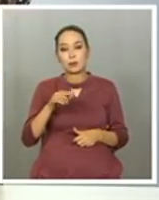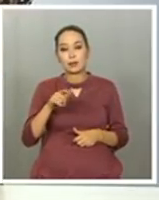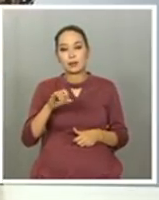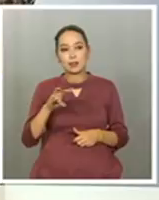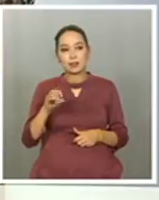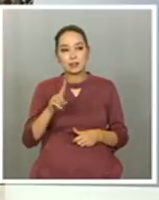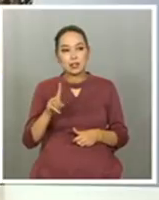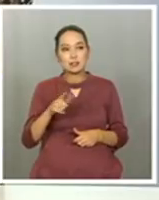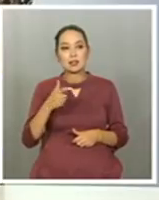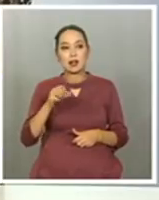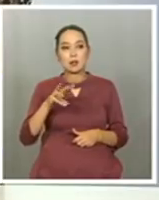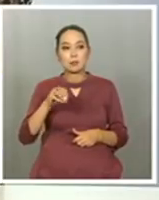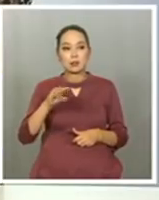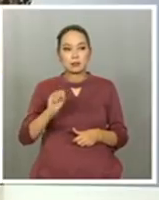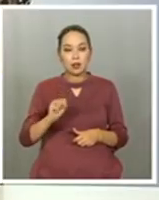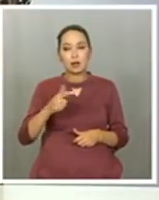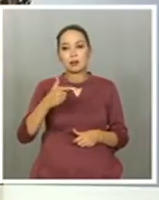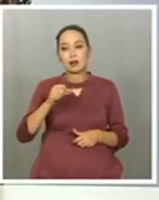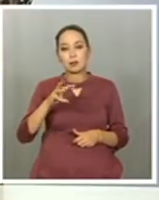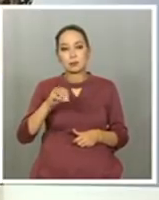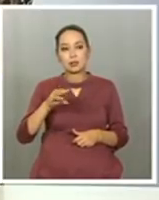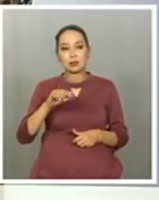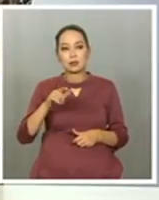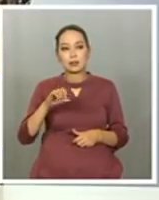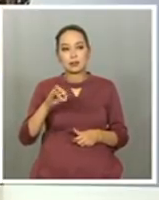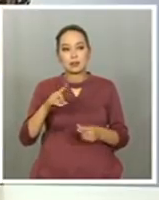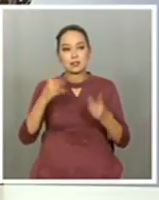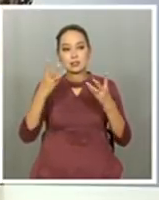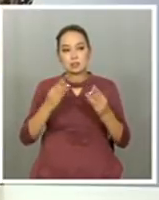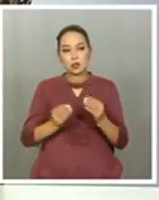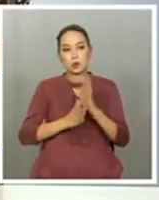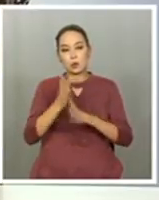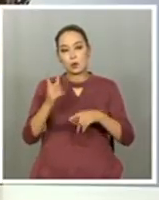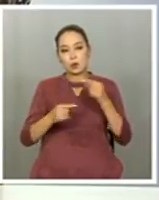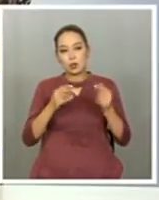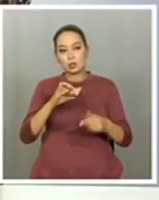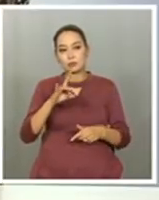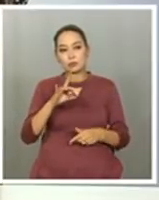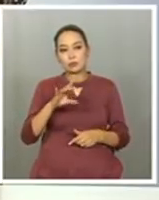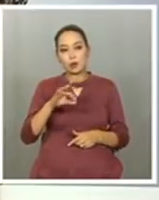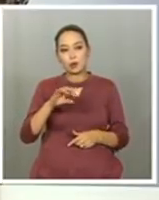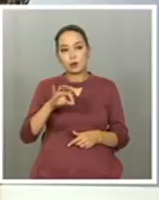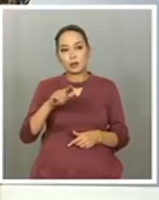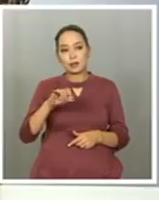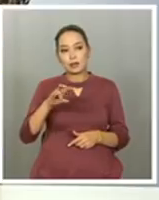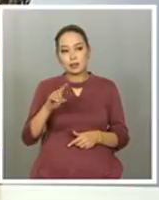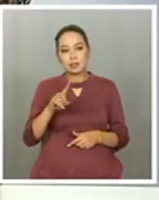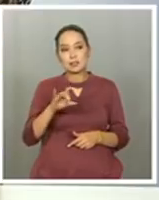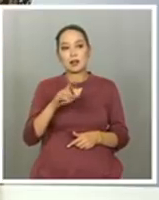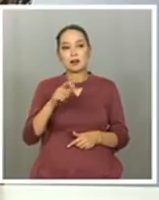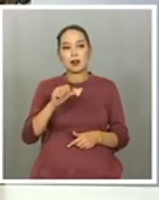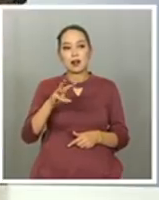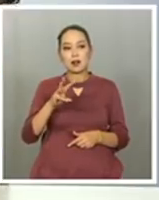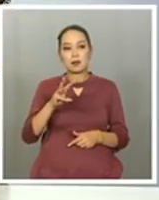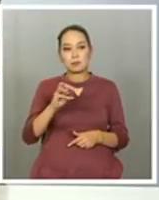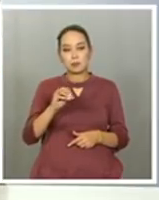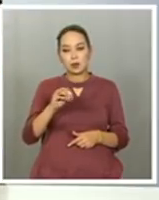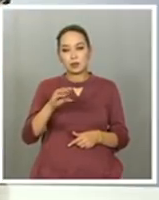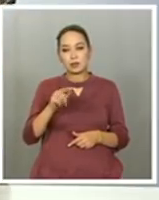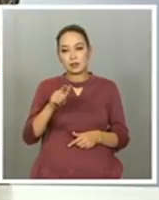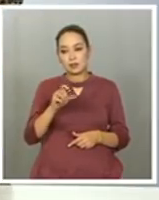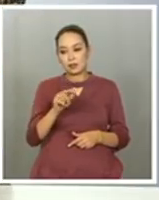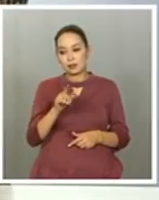гаметалар, гаметогенез кезеңдері, өсімдіктердегі спорогенез және гаметогенез.